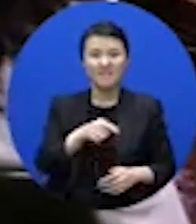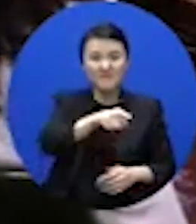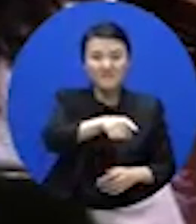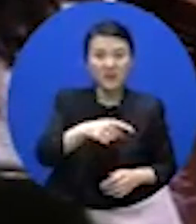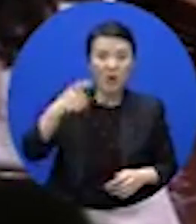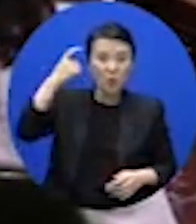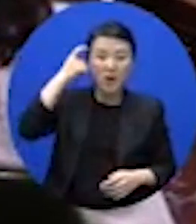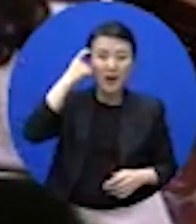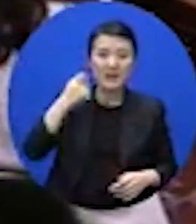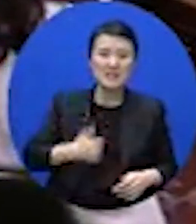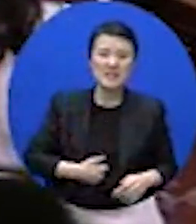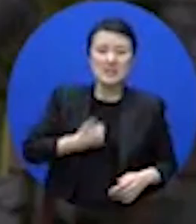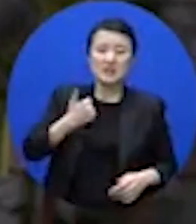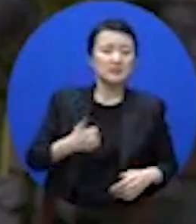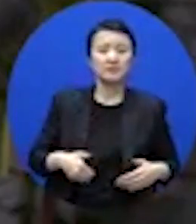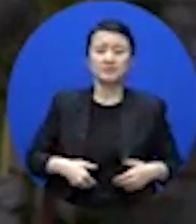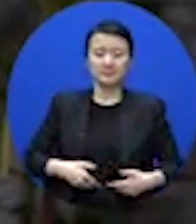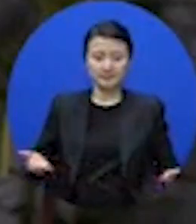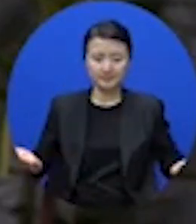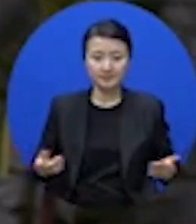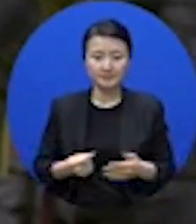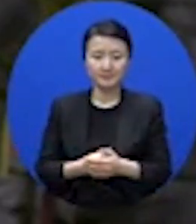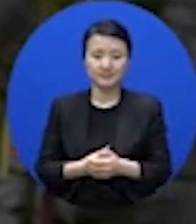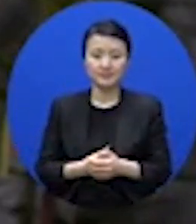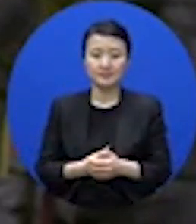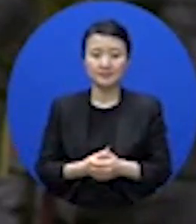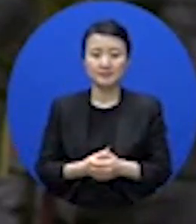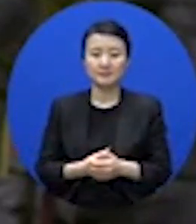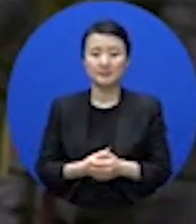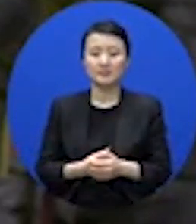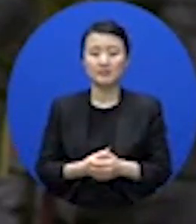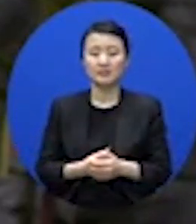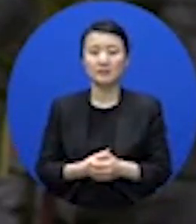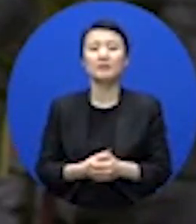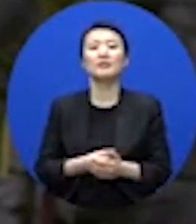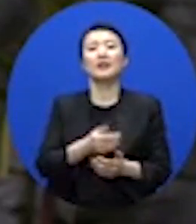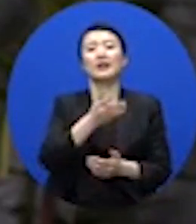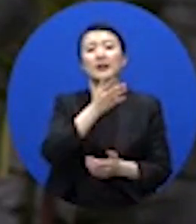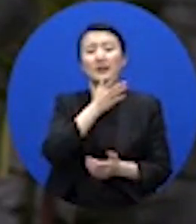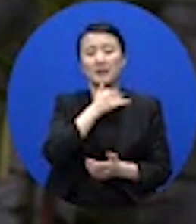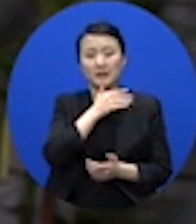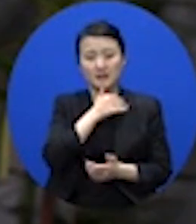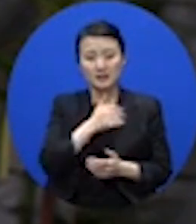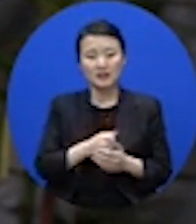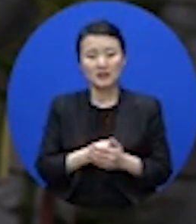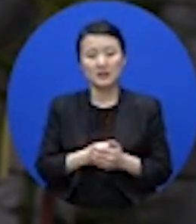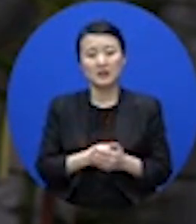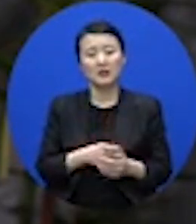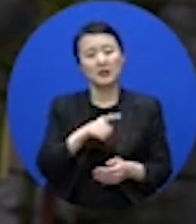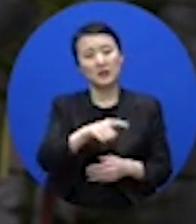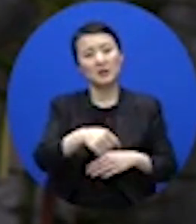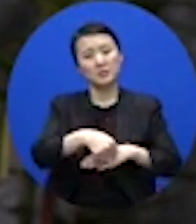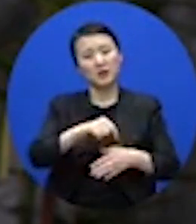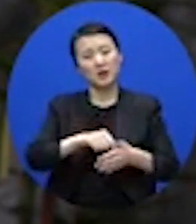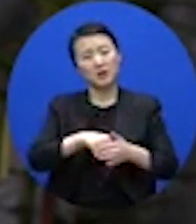왜 저러지 오늘? 이러지 마시고 그거는 저 어? 아, 그 안에 많은 것들